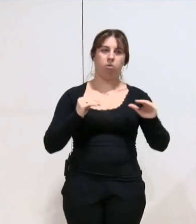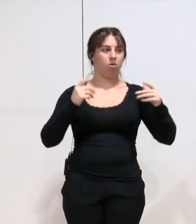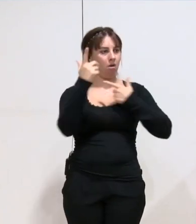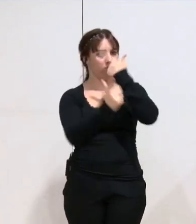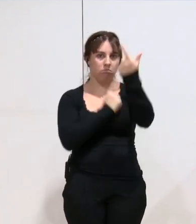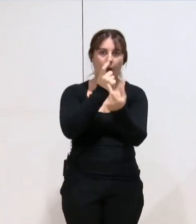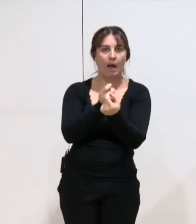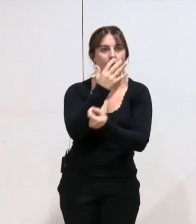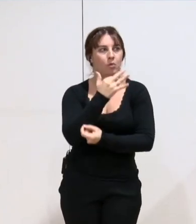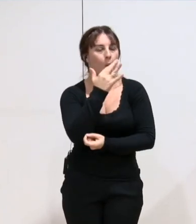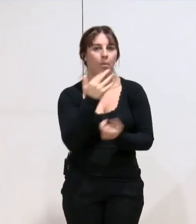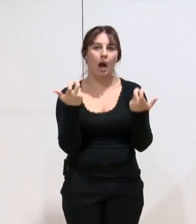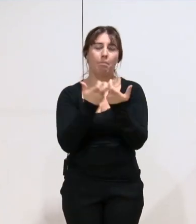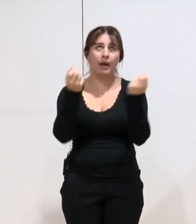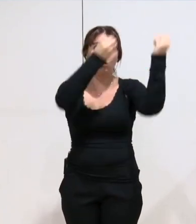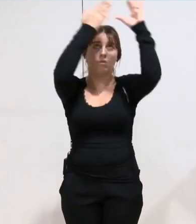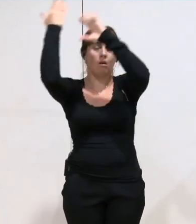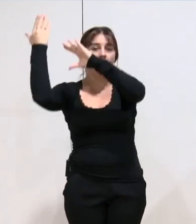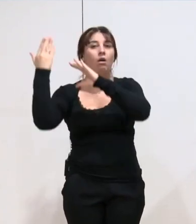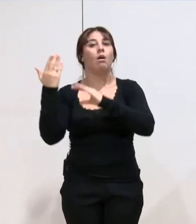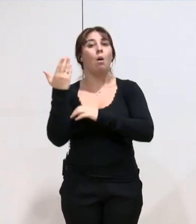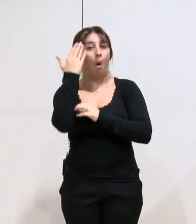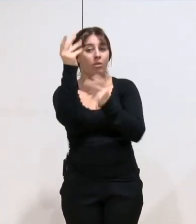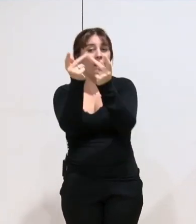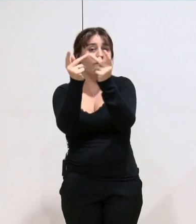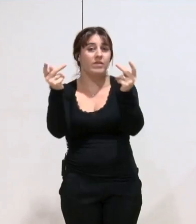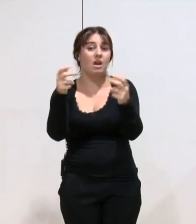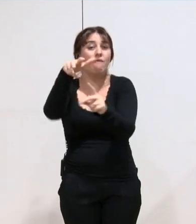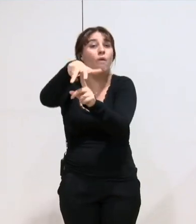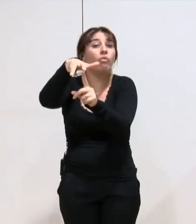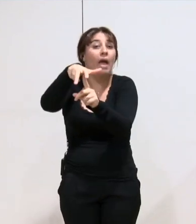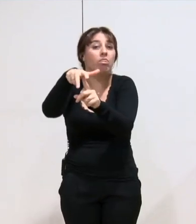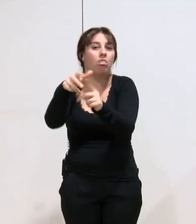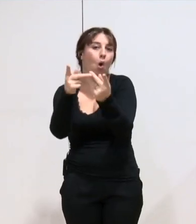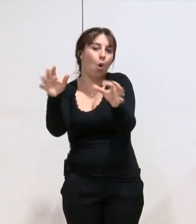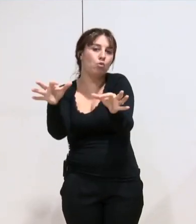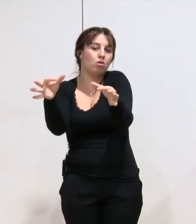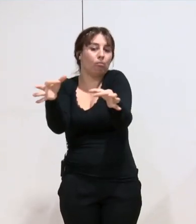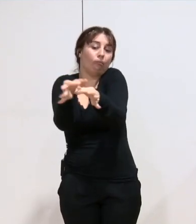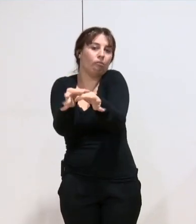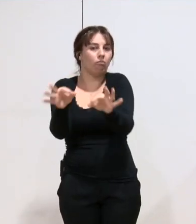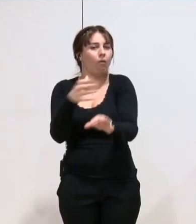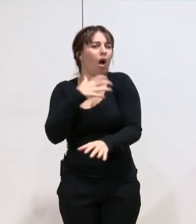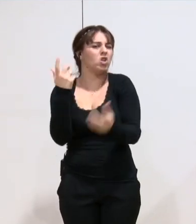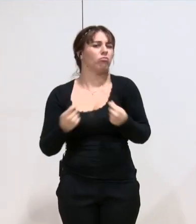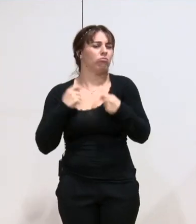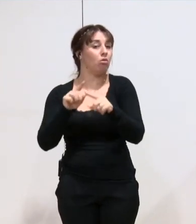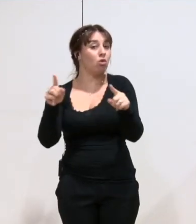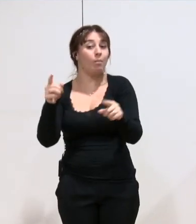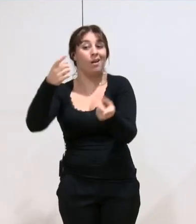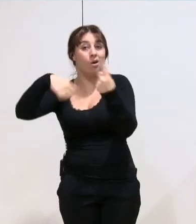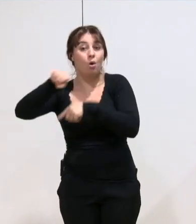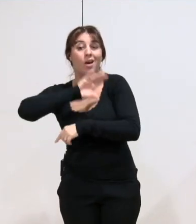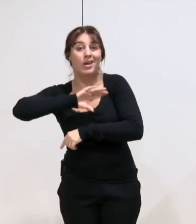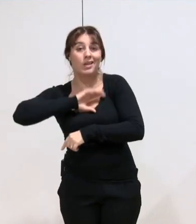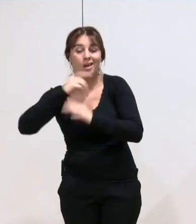adaptées pour faire cela? Je pense en particulier à ce qui se passe dans une petite commune comme Fontaine. Ce n'est pas une commune très riche, mais à chaque fois qu'ils peuvent, ils font